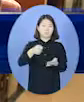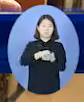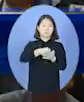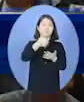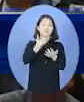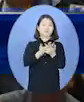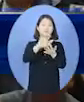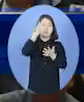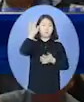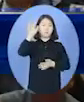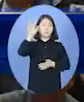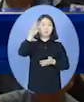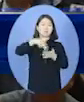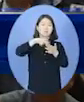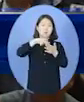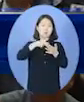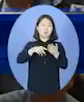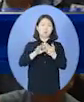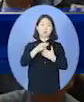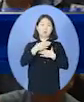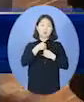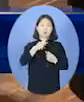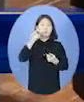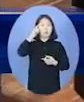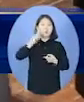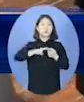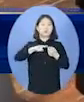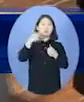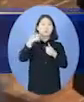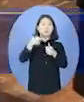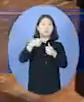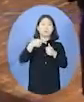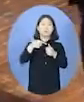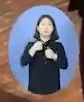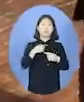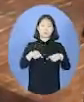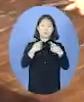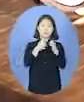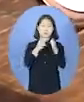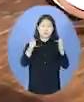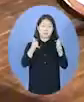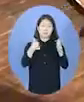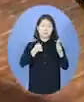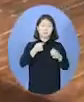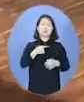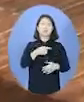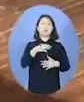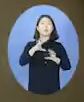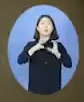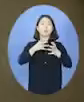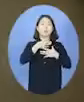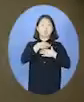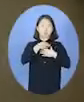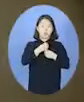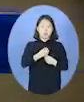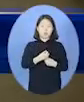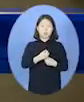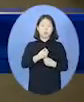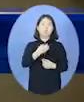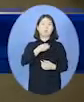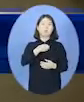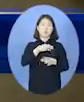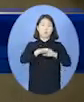결의문이 낭독됐고 유공자 표창과 안보의식에 대한 강연이 있었습니다. 참가자들은 이 자리에서 국가안보